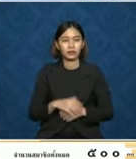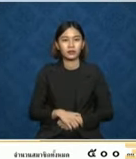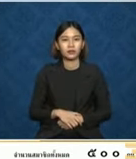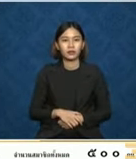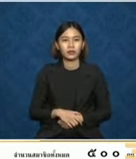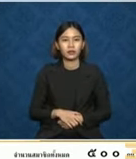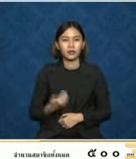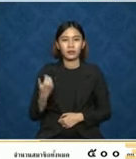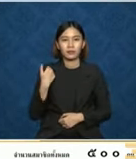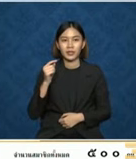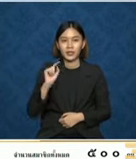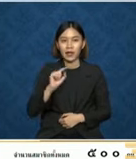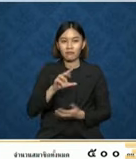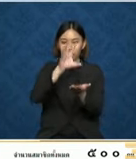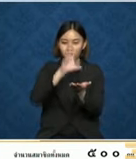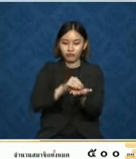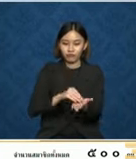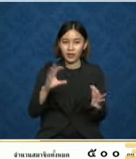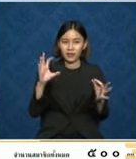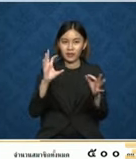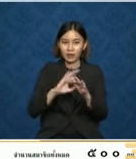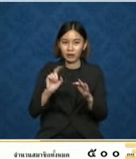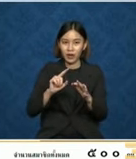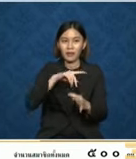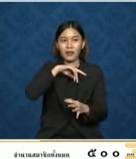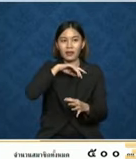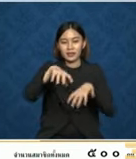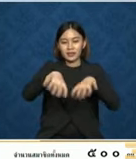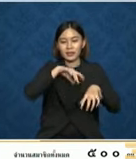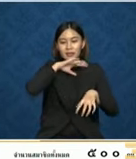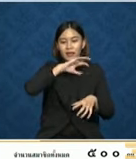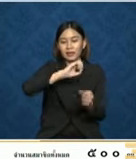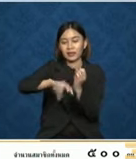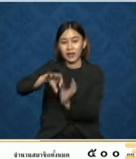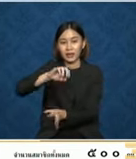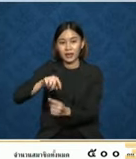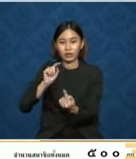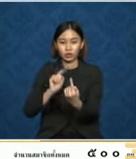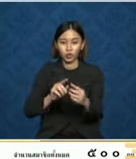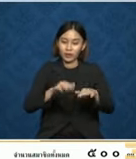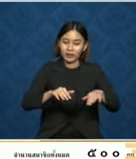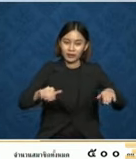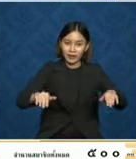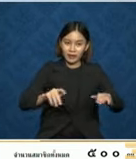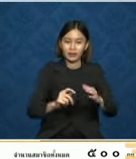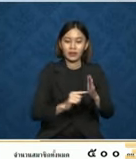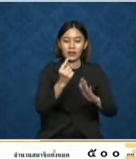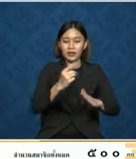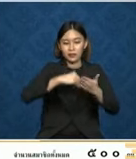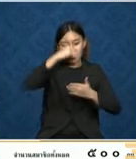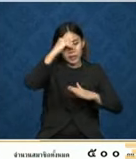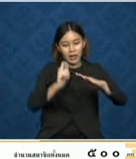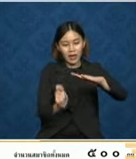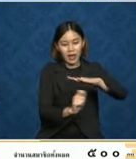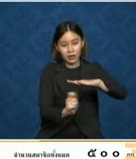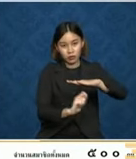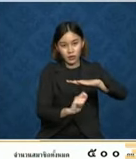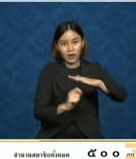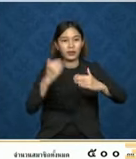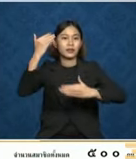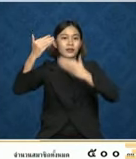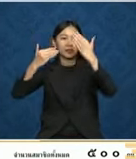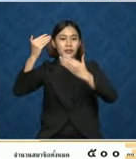เขามีการบรรจุเรื่องเกี่ยวกับ waste management นะคะหรือว่าการจัดการขยะไปในเด็กตั้งแต่อนุบาลค่ะกิจกรรมเ